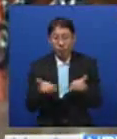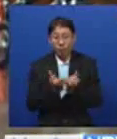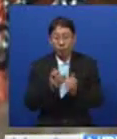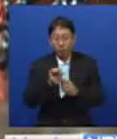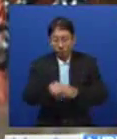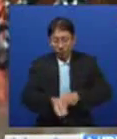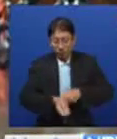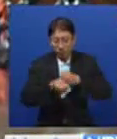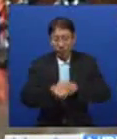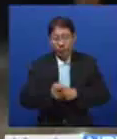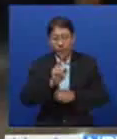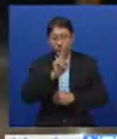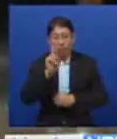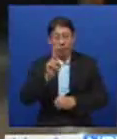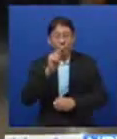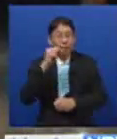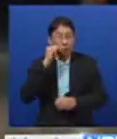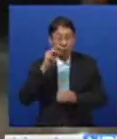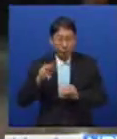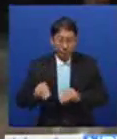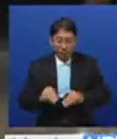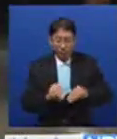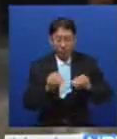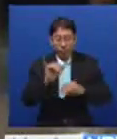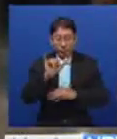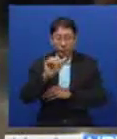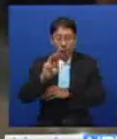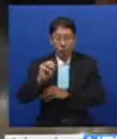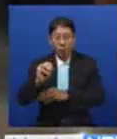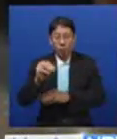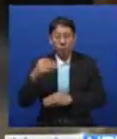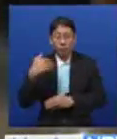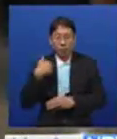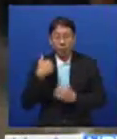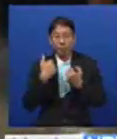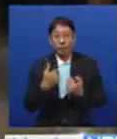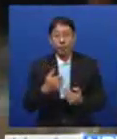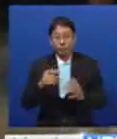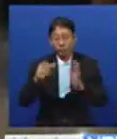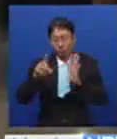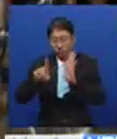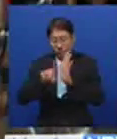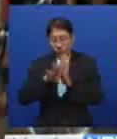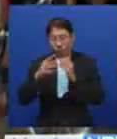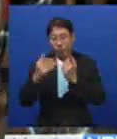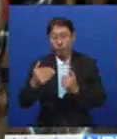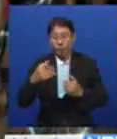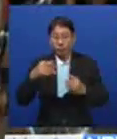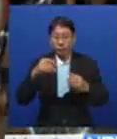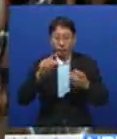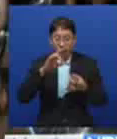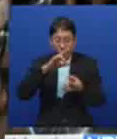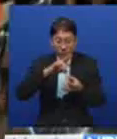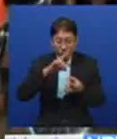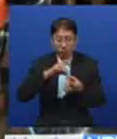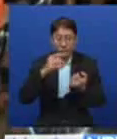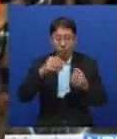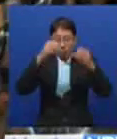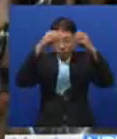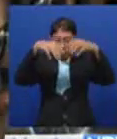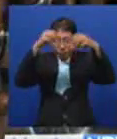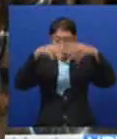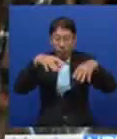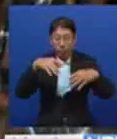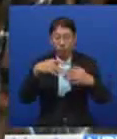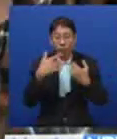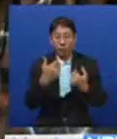ษตรกรที่ต้องใช้น้ำจากแม่น้ำยมในการเพาะปลูกเป็นวงกว้างล่าสุดค่ะในพื้นที่อำเภอสวรรคโลกก็ได้มีฝนตกลงมาเป็นเว